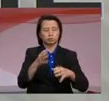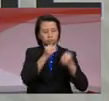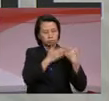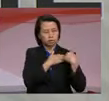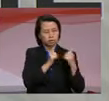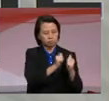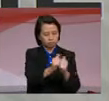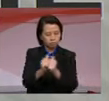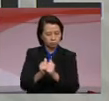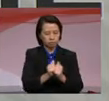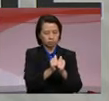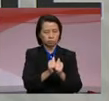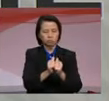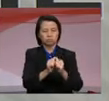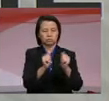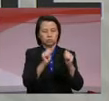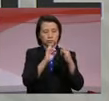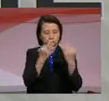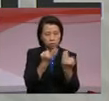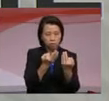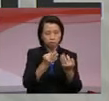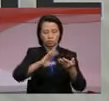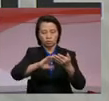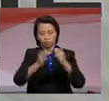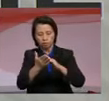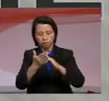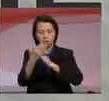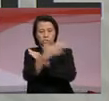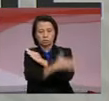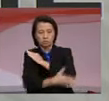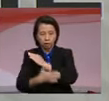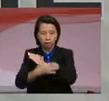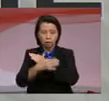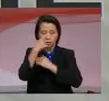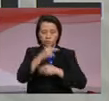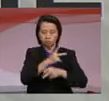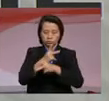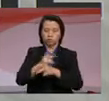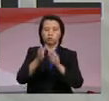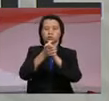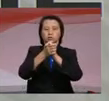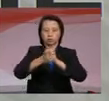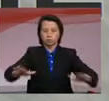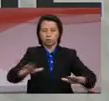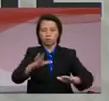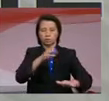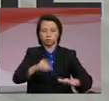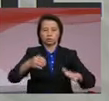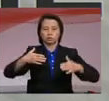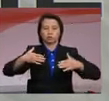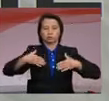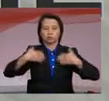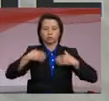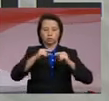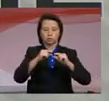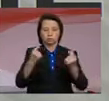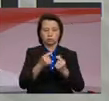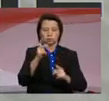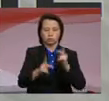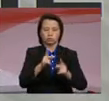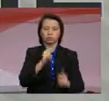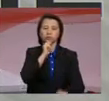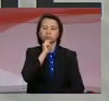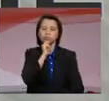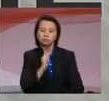tanggungjawab bersama terhadap keluarga, komuniti, negara demi menjaga keselamatan dan kesihatan golongan warga